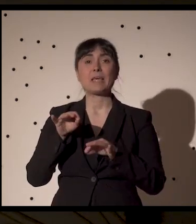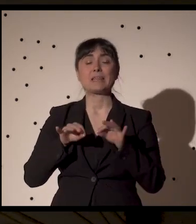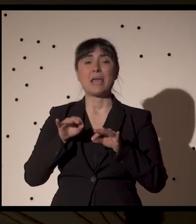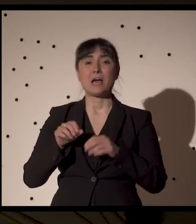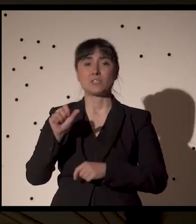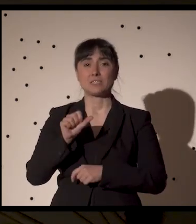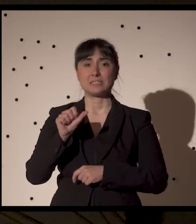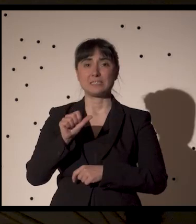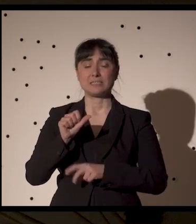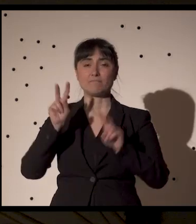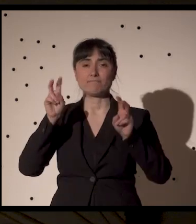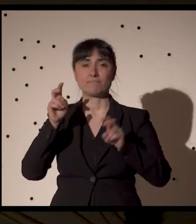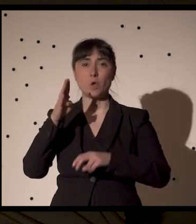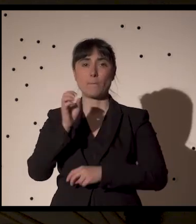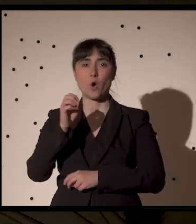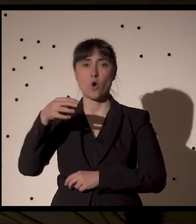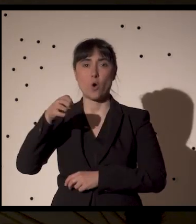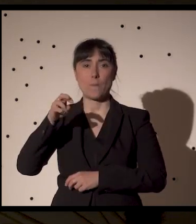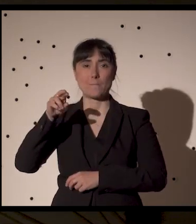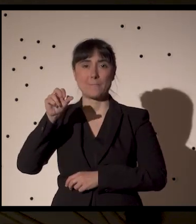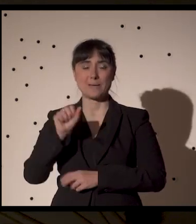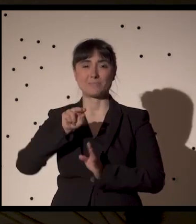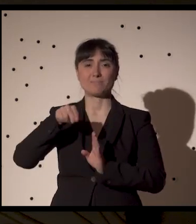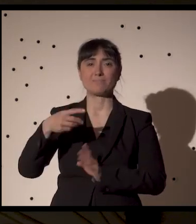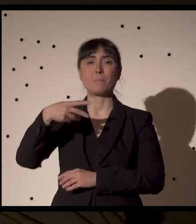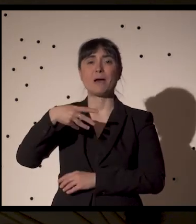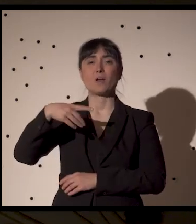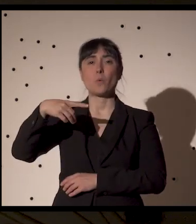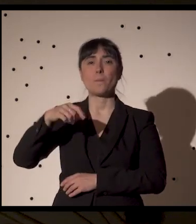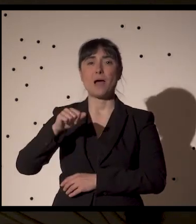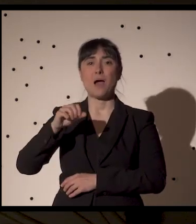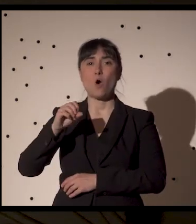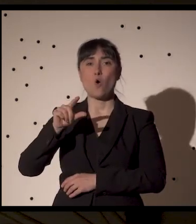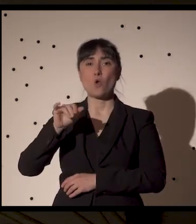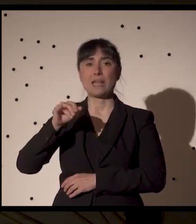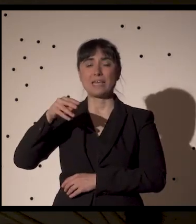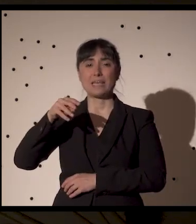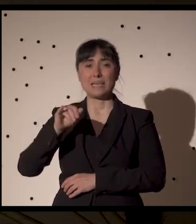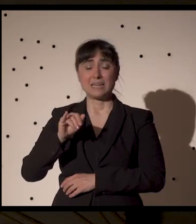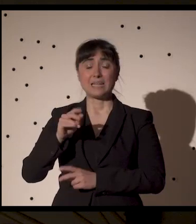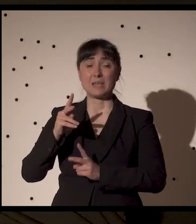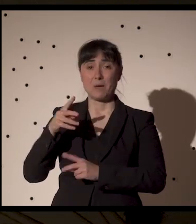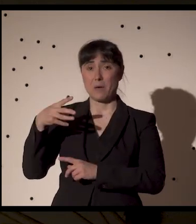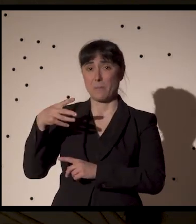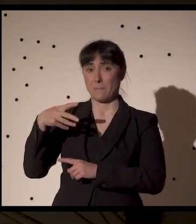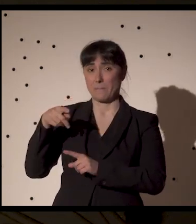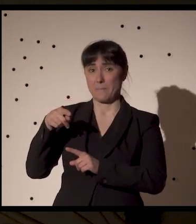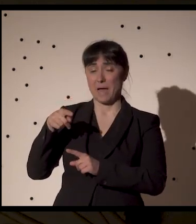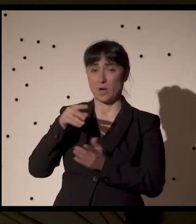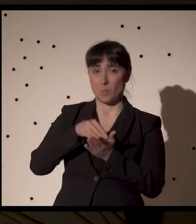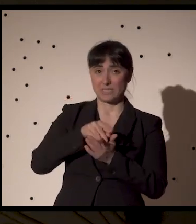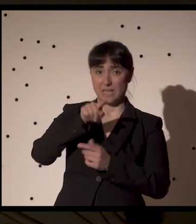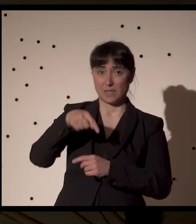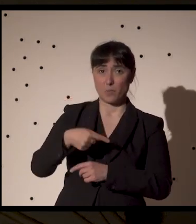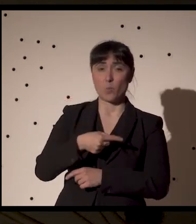di boomers il nuovo lavoro di Marco Paolini Marco sarà presente anche con il Vajont 23 di cui